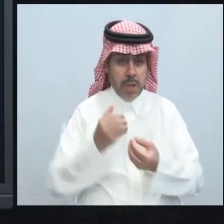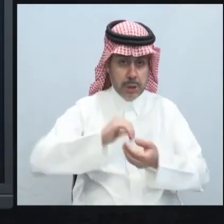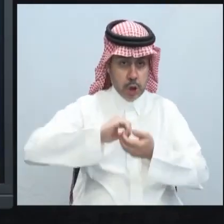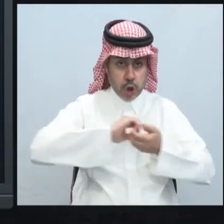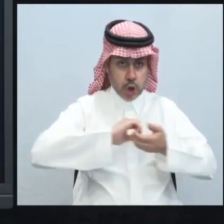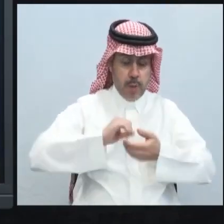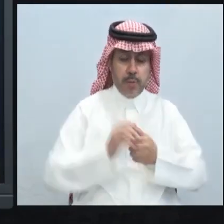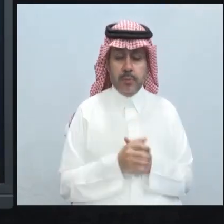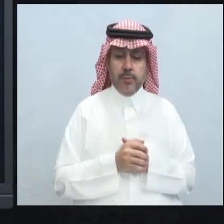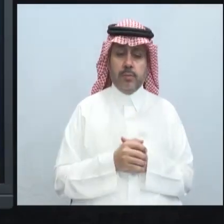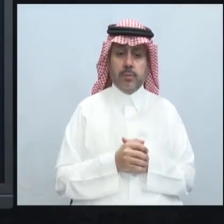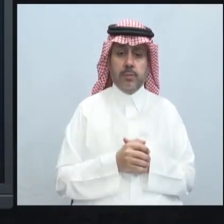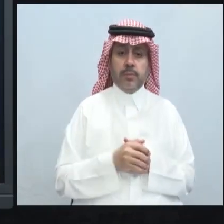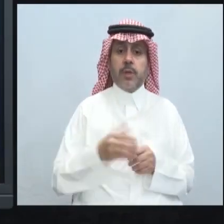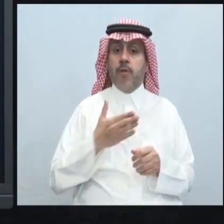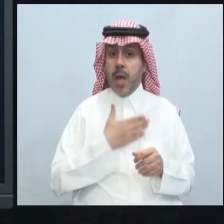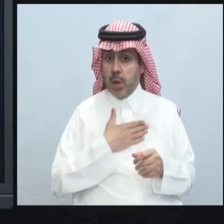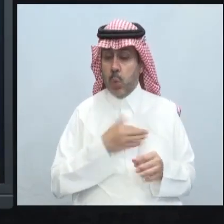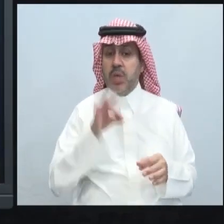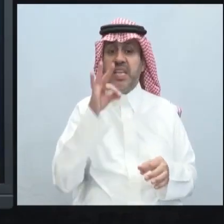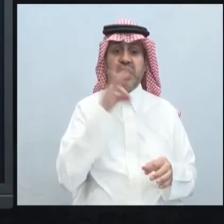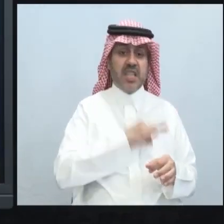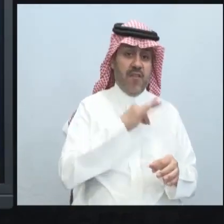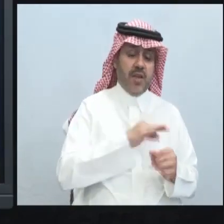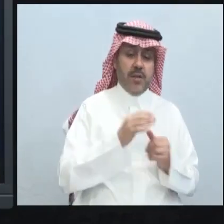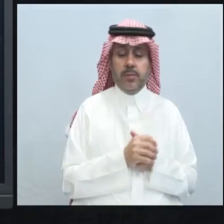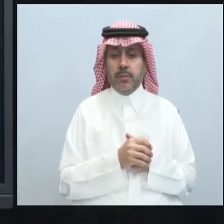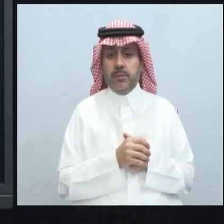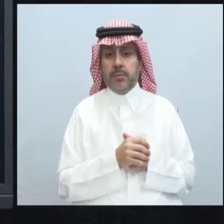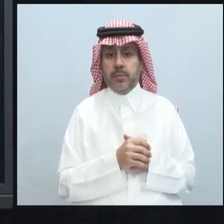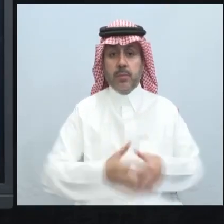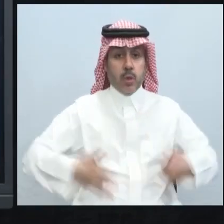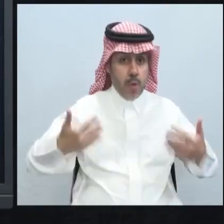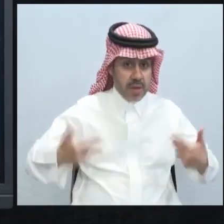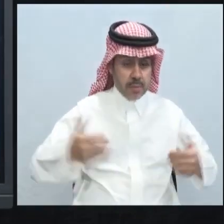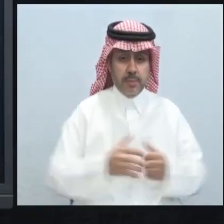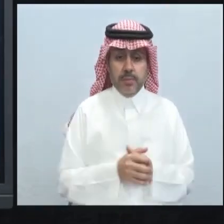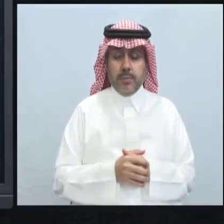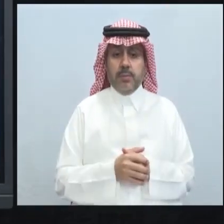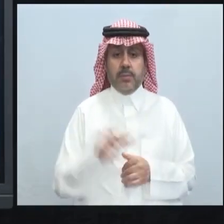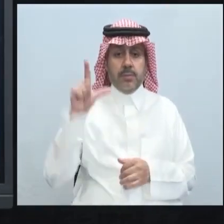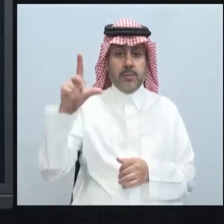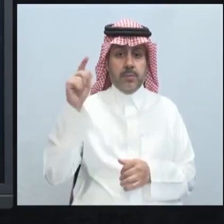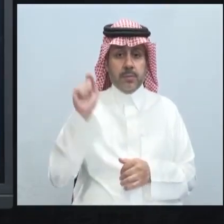فنحن يا ابنائي نستفيد من ذلكم اننا نمازح ونلاطف